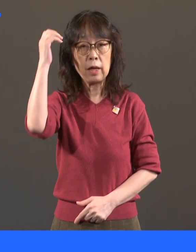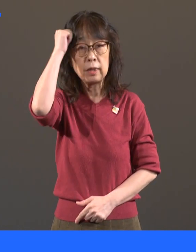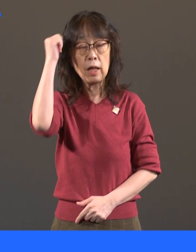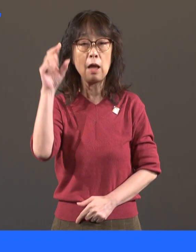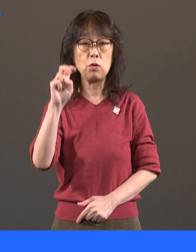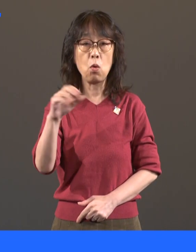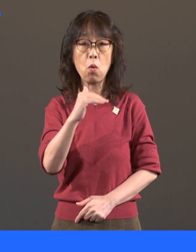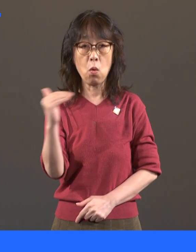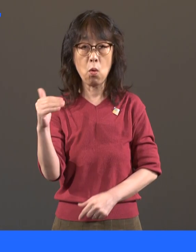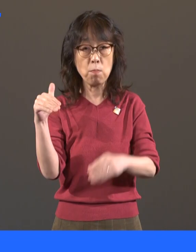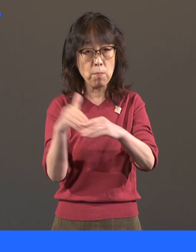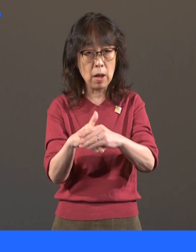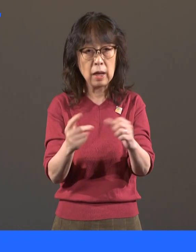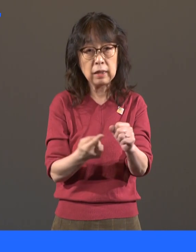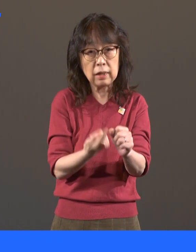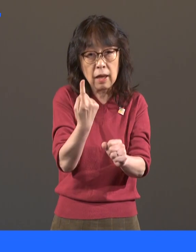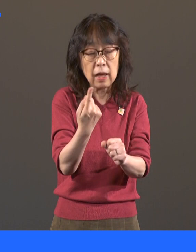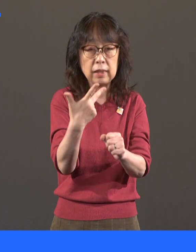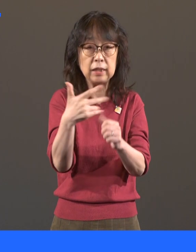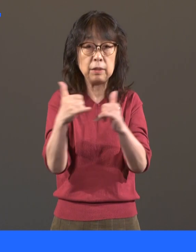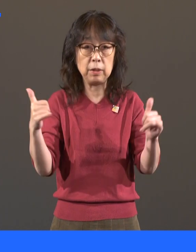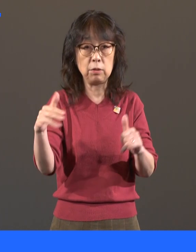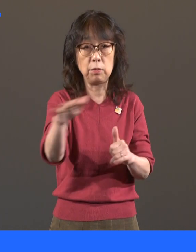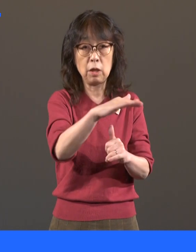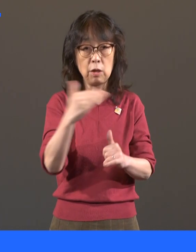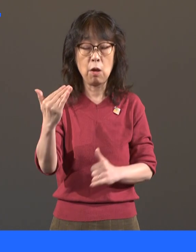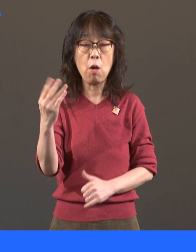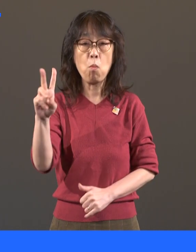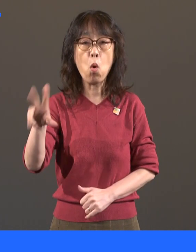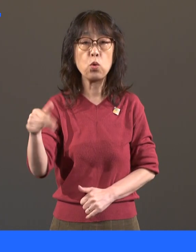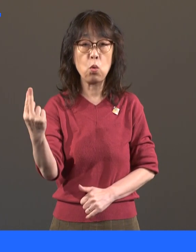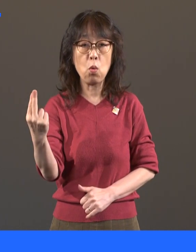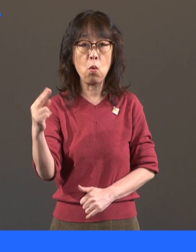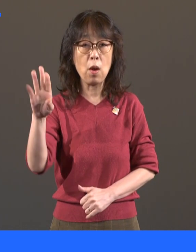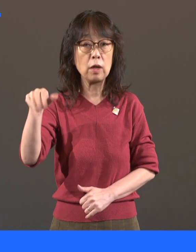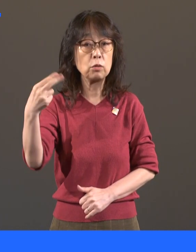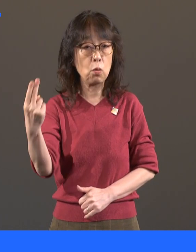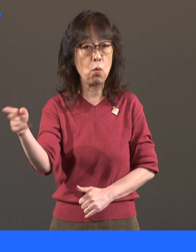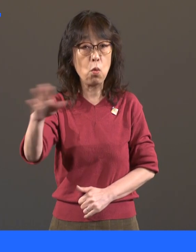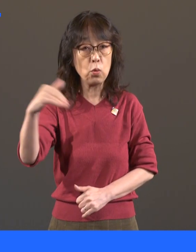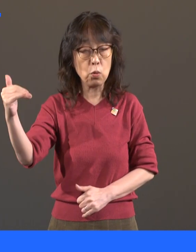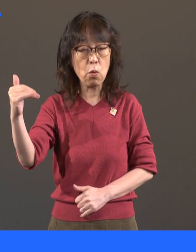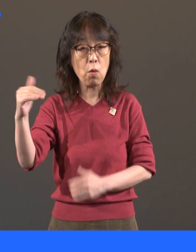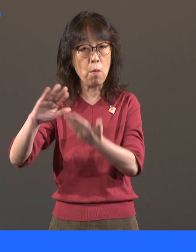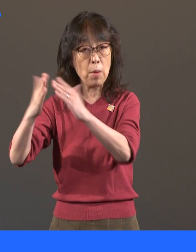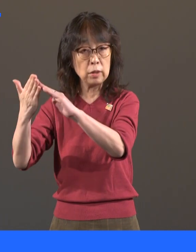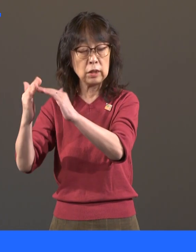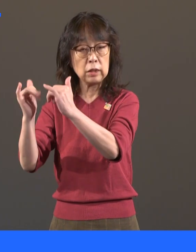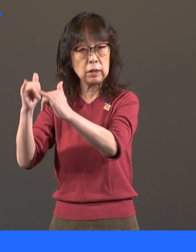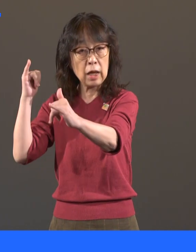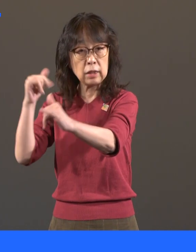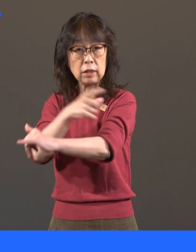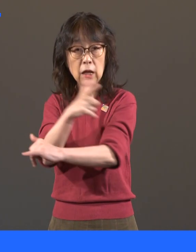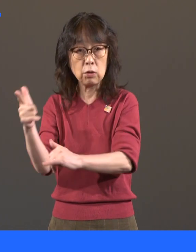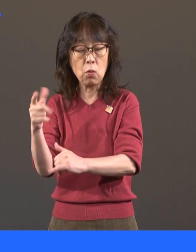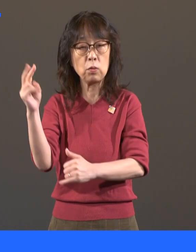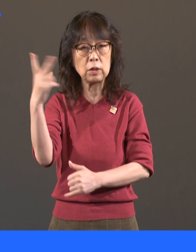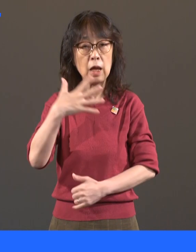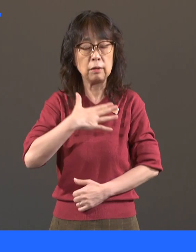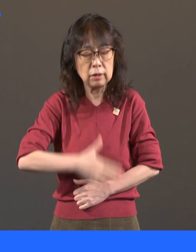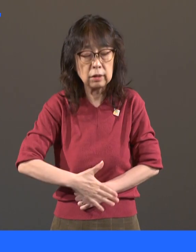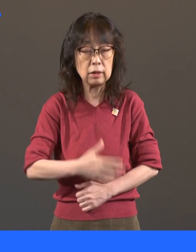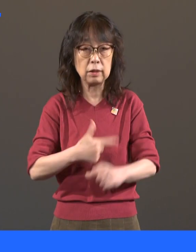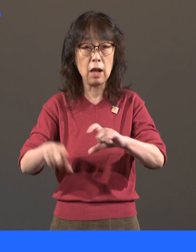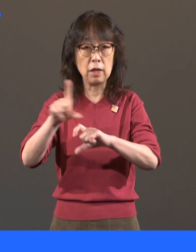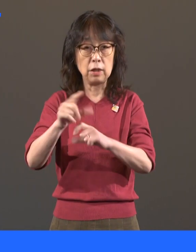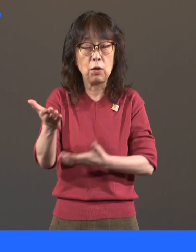投票きっかけとして市民の皆さんにポートラとの交流の歴史街の魅力を再認識をしていただきえさらなる